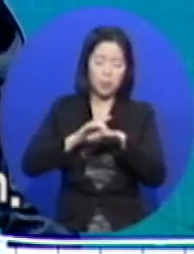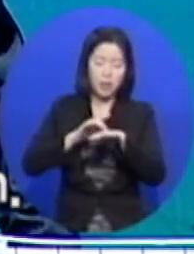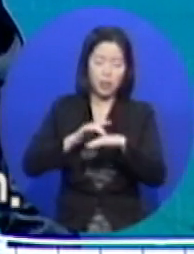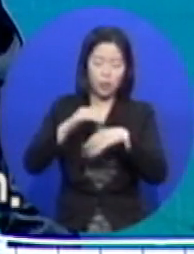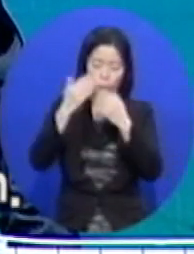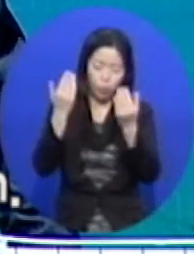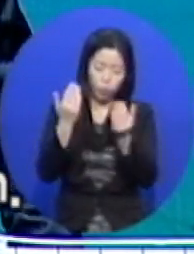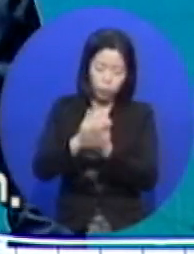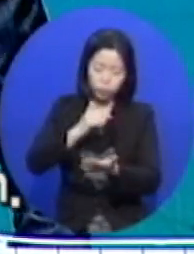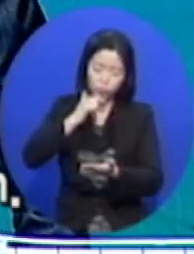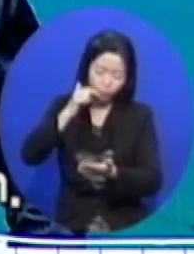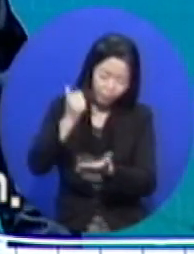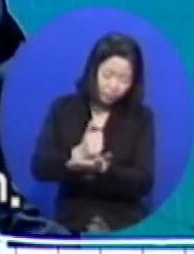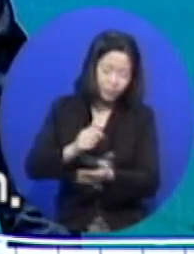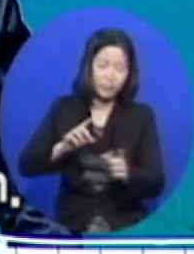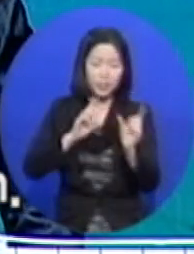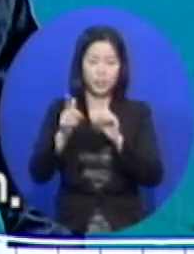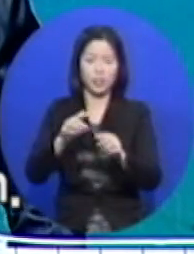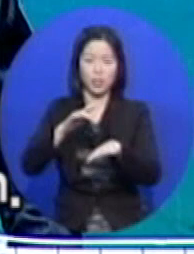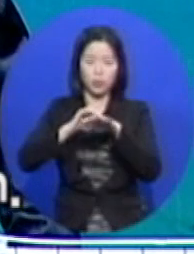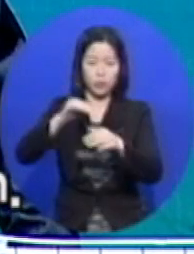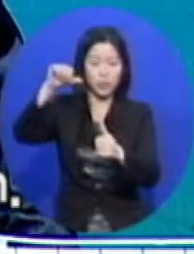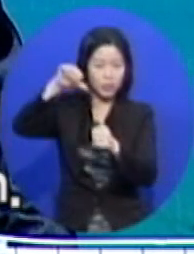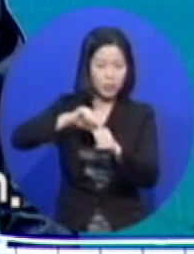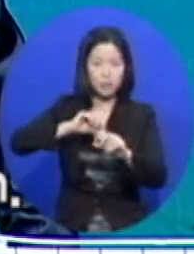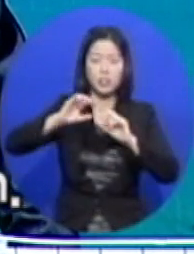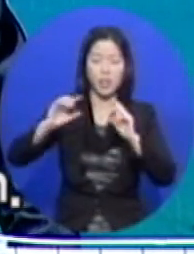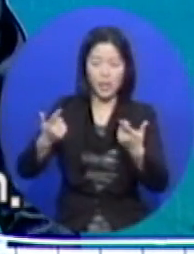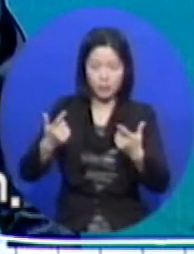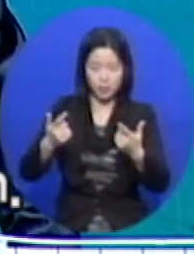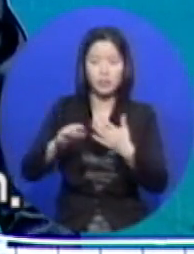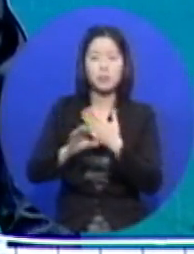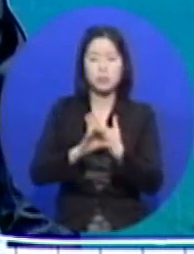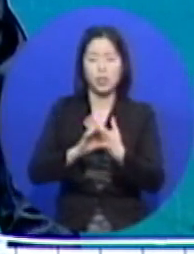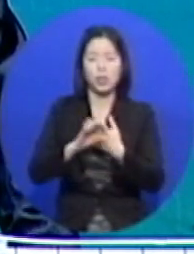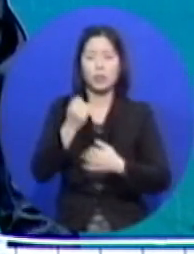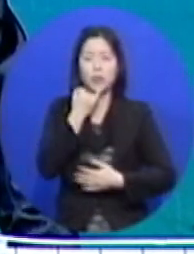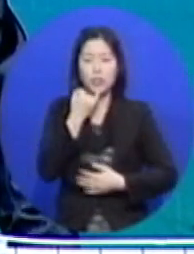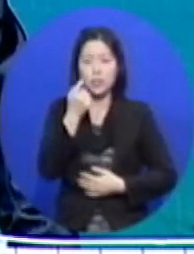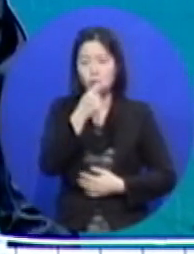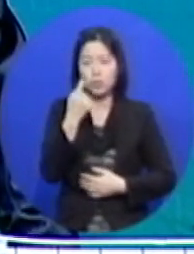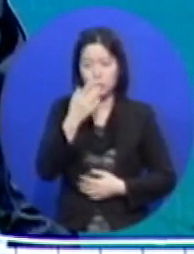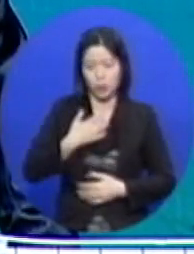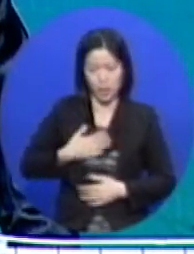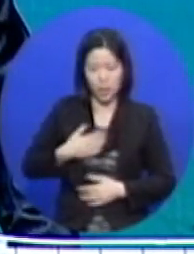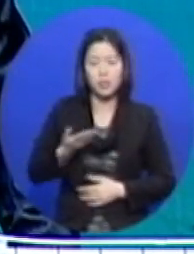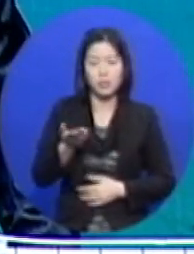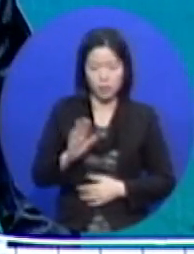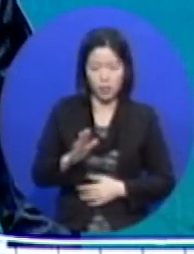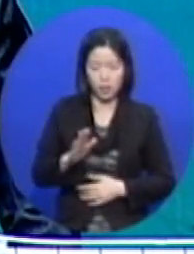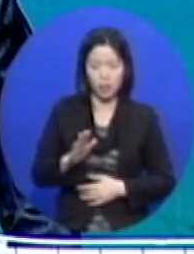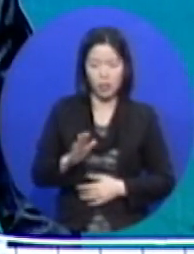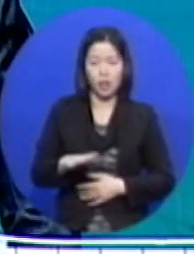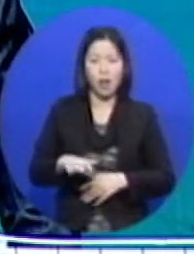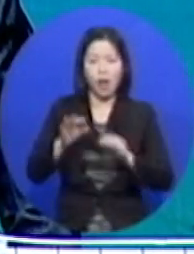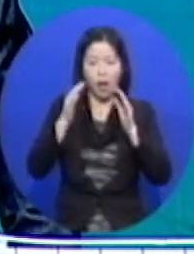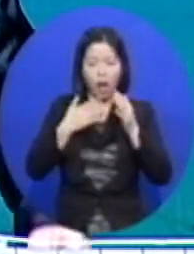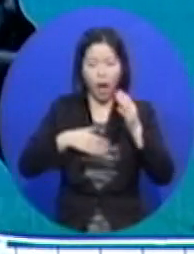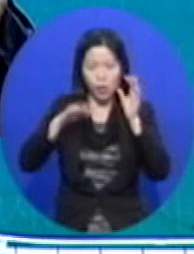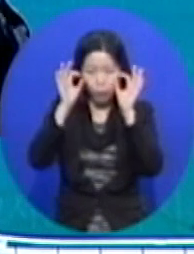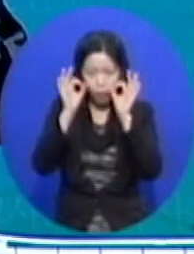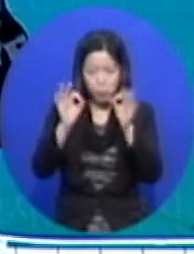없네요 나는 귀신 들리지 않으면 나는 괜찮은 줄 알아서 귀신 들리지 않음 그런데 알고보니까